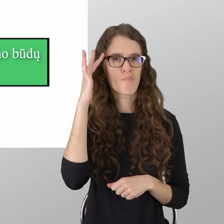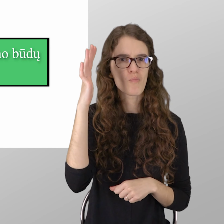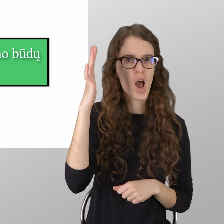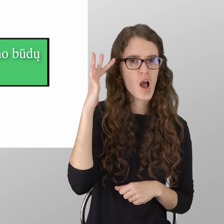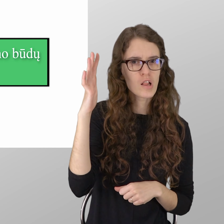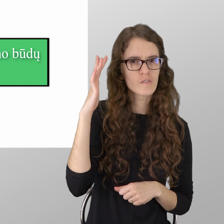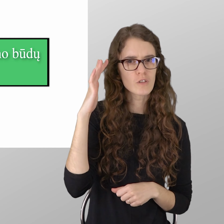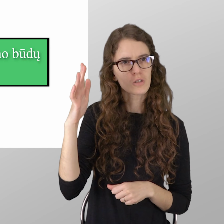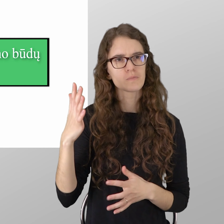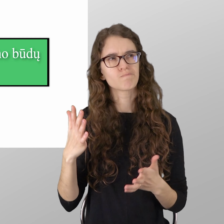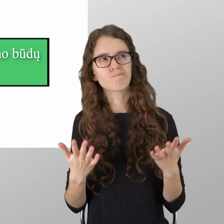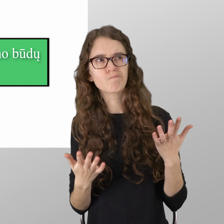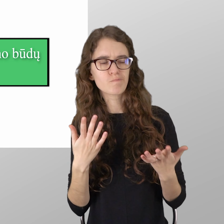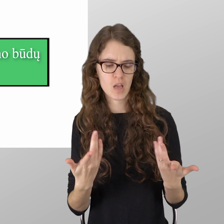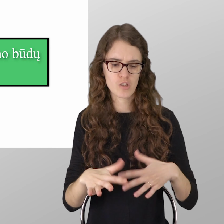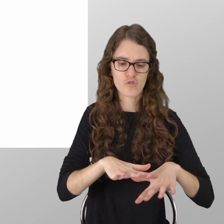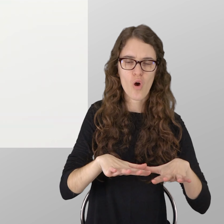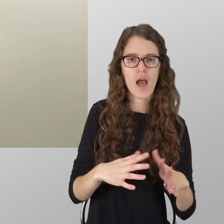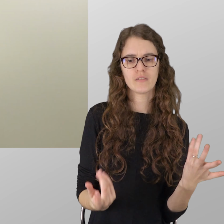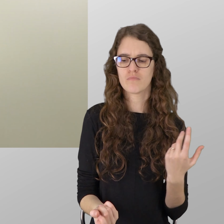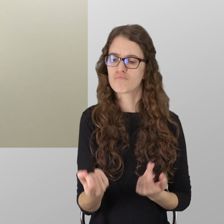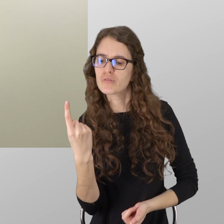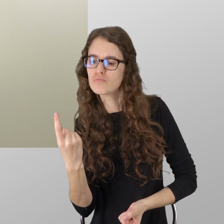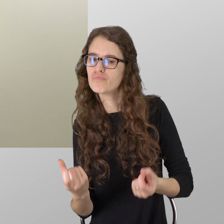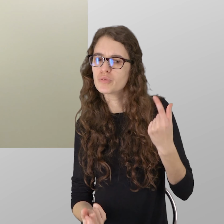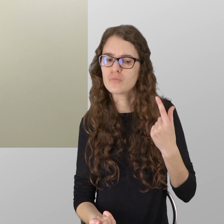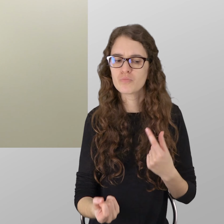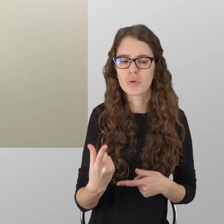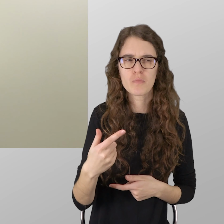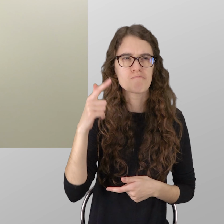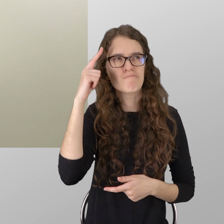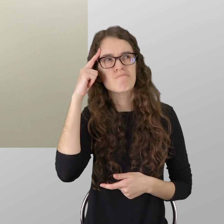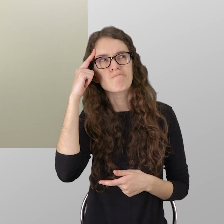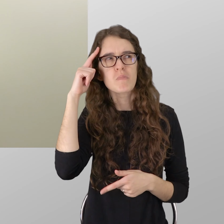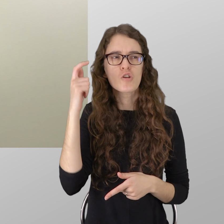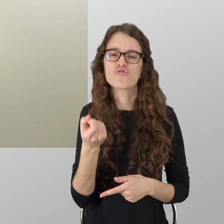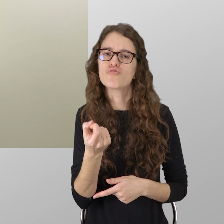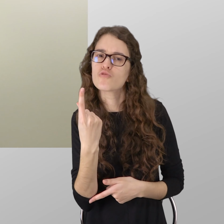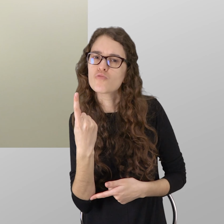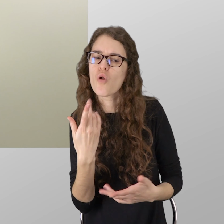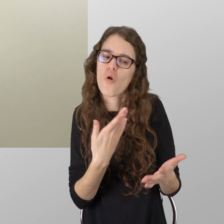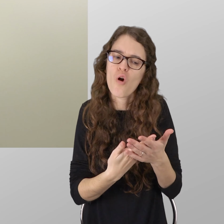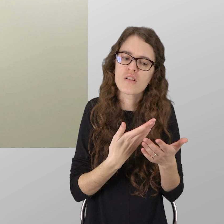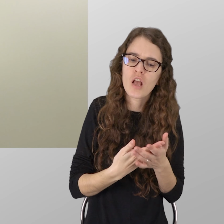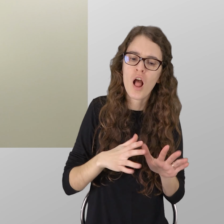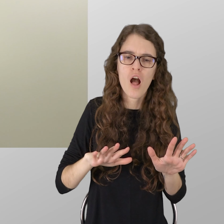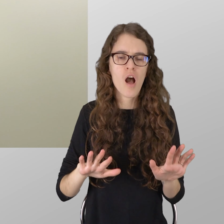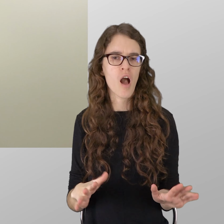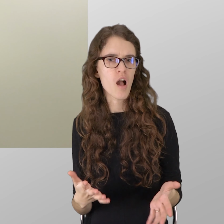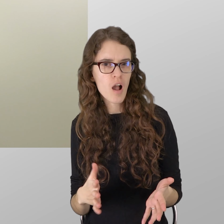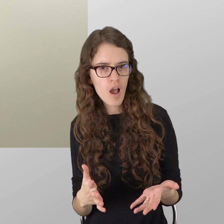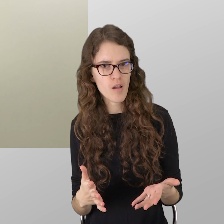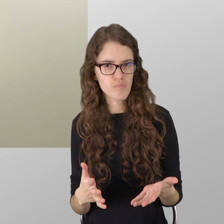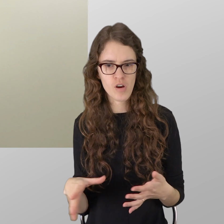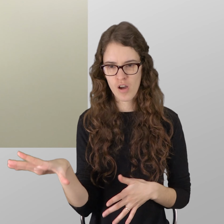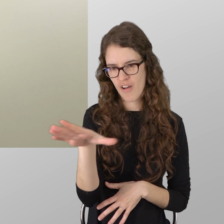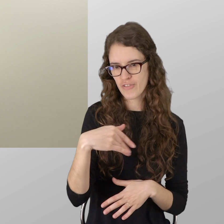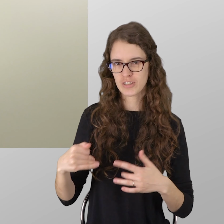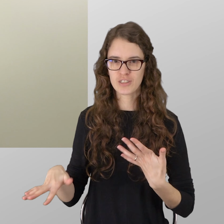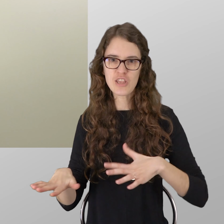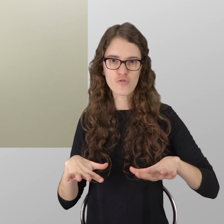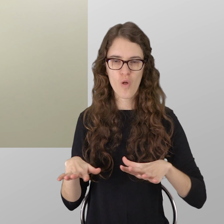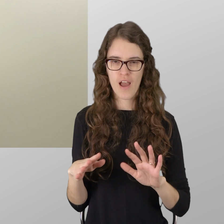pateisinimų į vairias situacijas. Tu galbūt nėra vieno tik tai apibrėžimo arba vienos reakcijos į